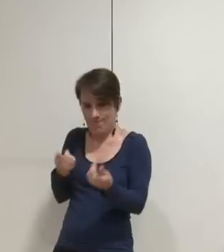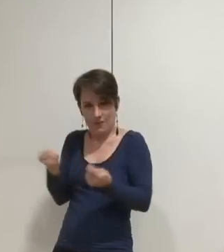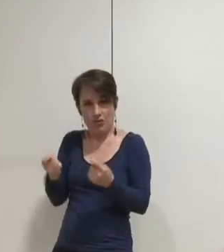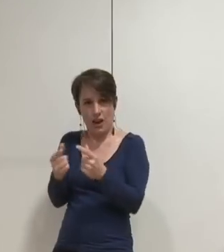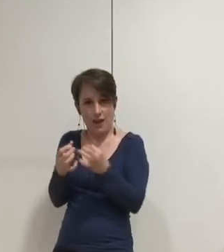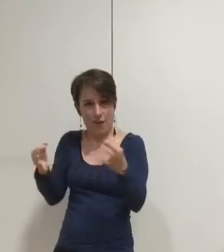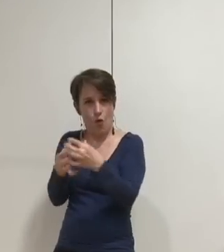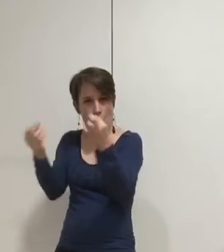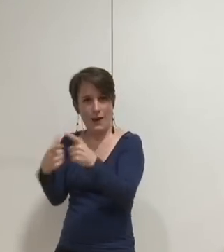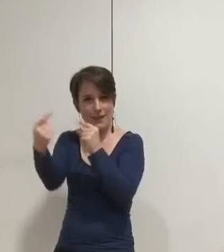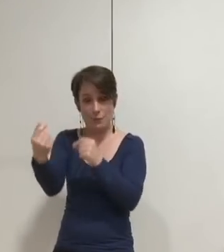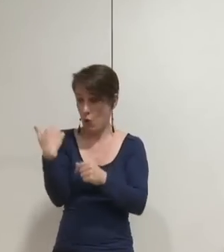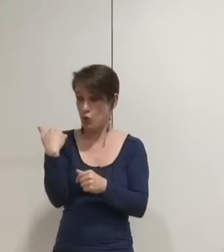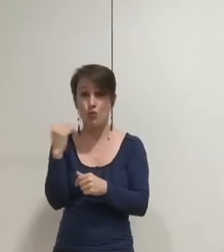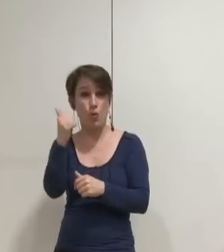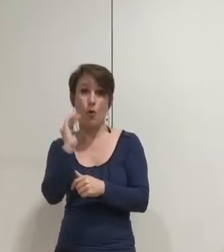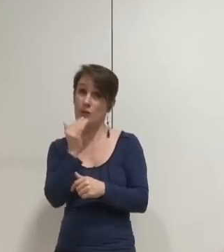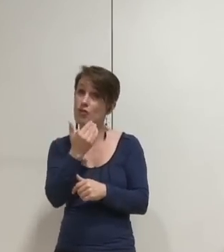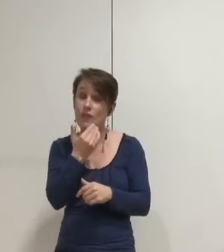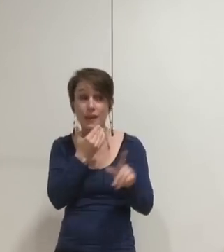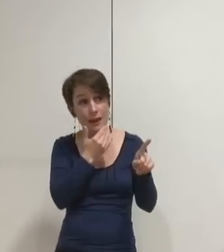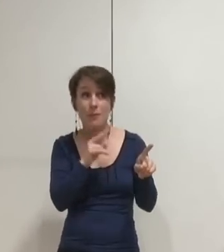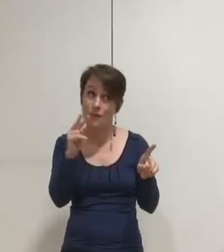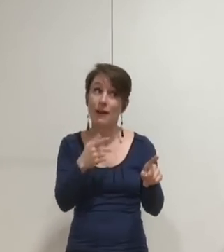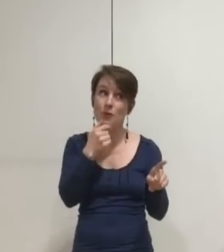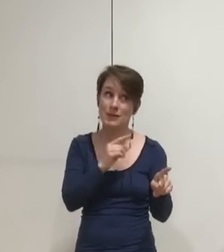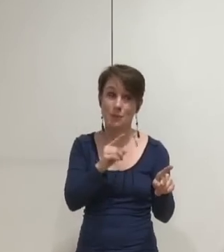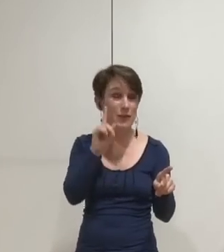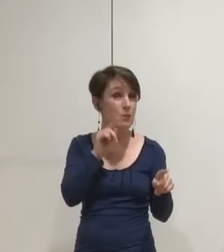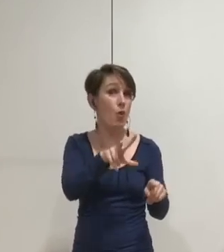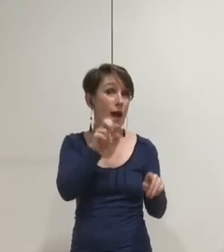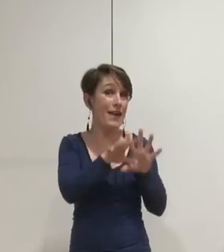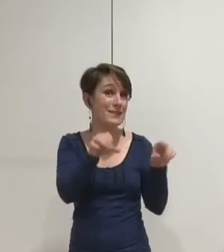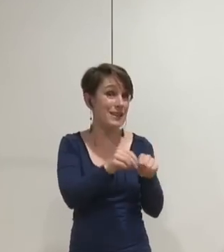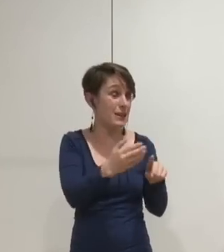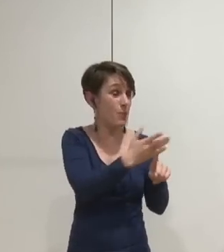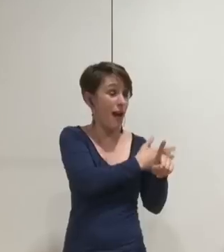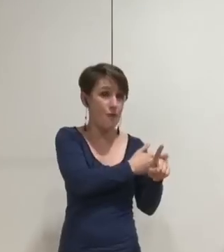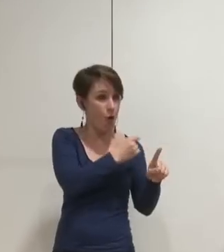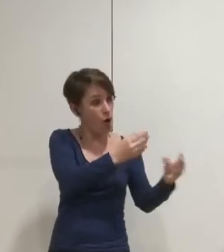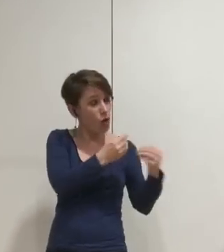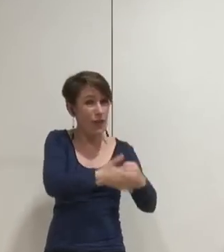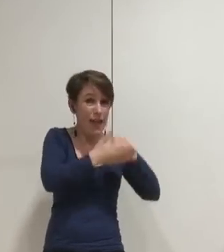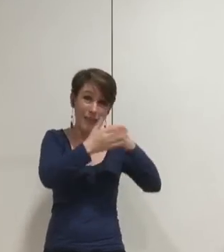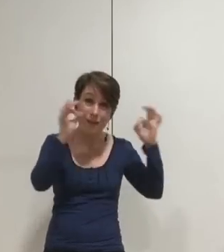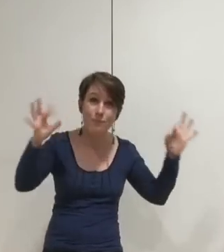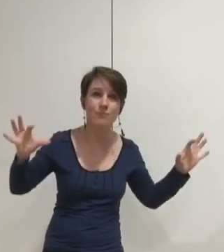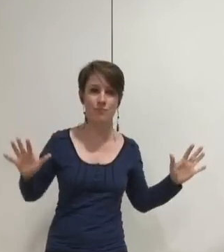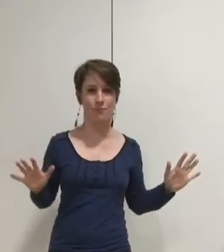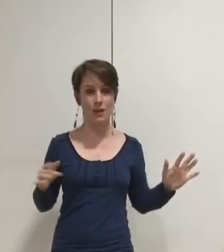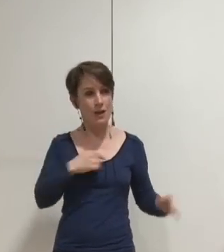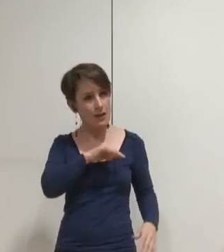a été particulièrement facilité par l'équipe qui était précédemment en place dans l'équipement et nous avons dû